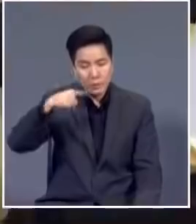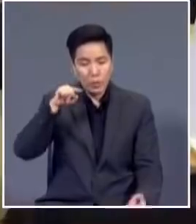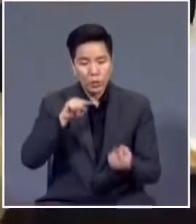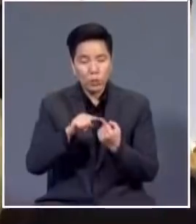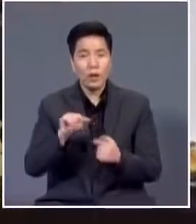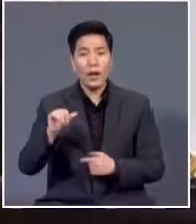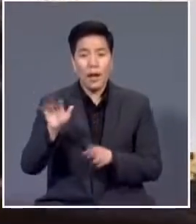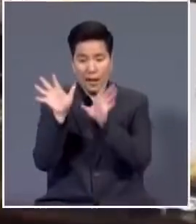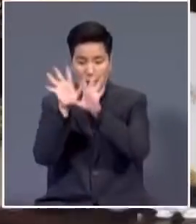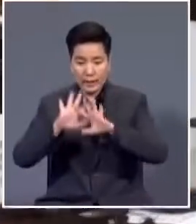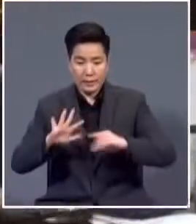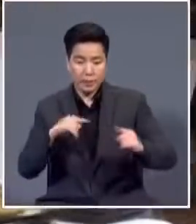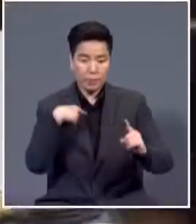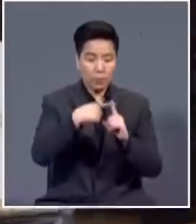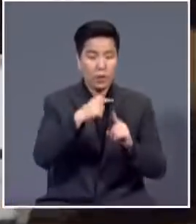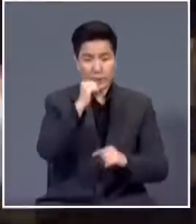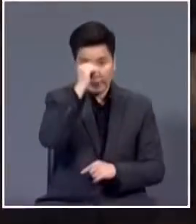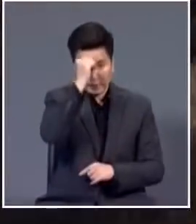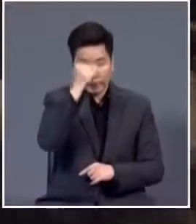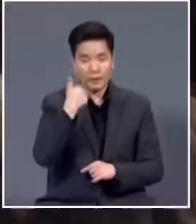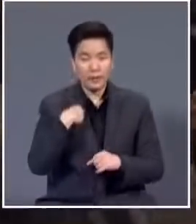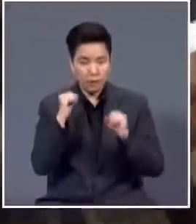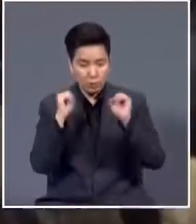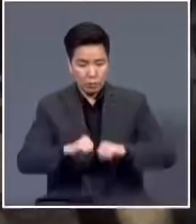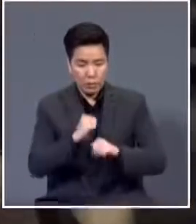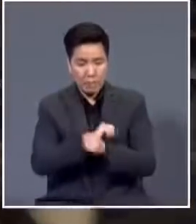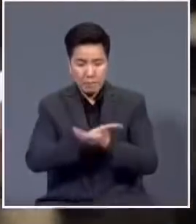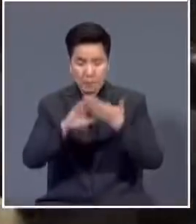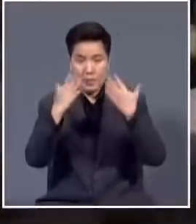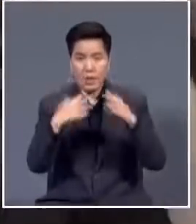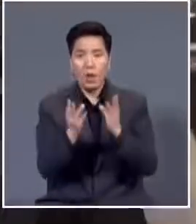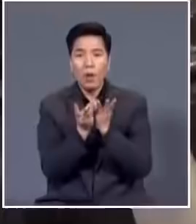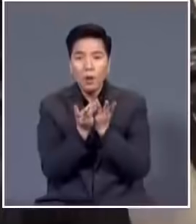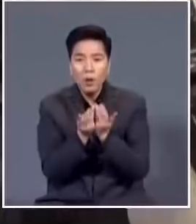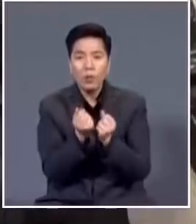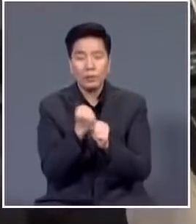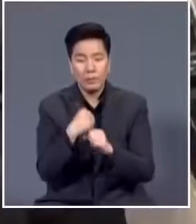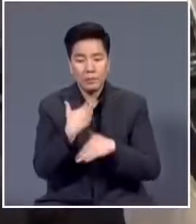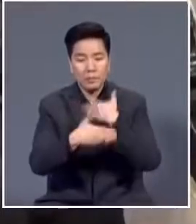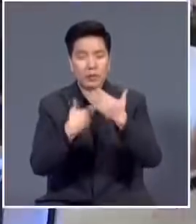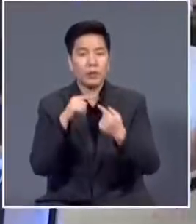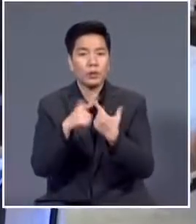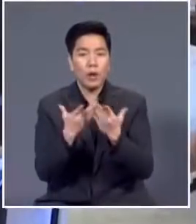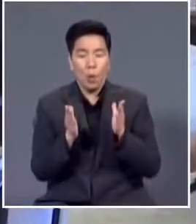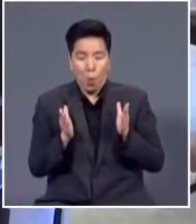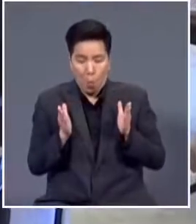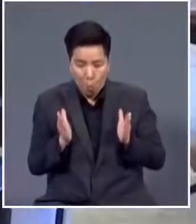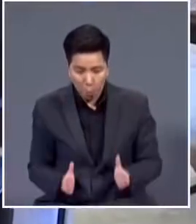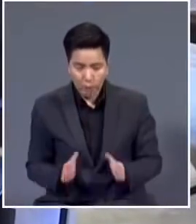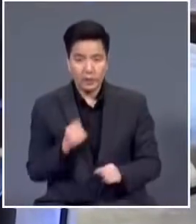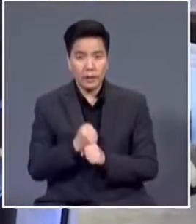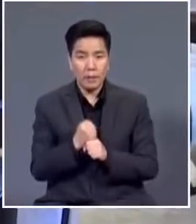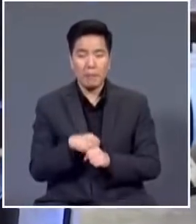อินเดียและผลักดันความตกลงอาเซปให้แล้วเสร็จโดยเร็วมีการร่วมการพัฒนาทรัพยากรมนุษย์ไมโคร